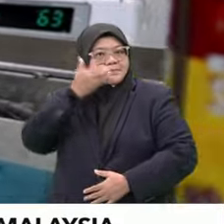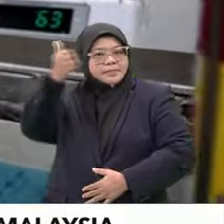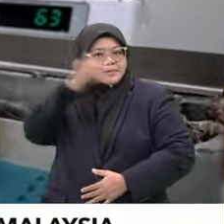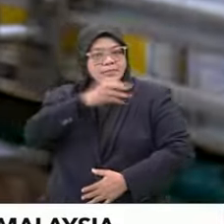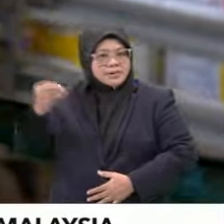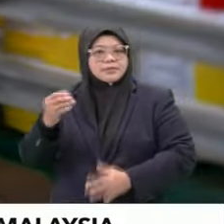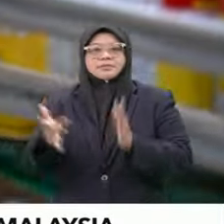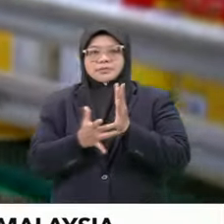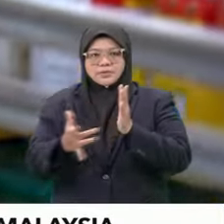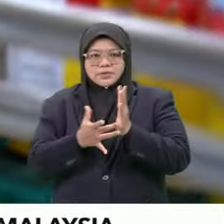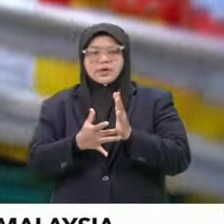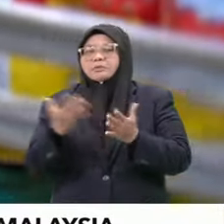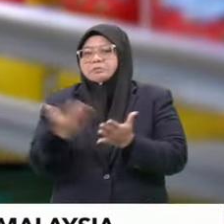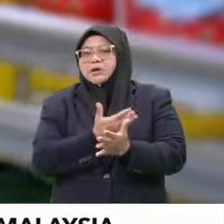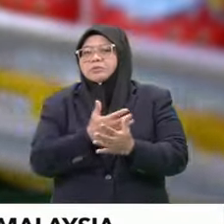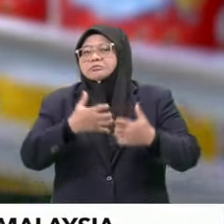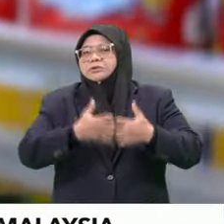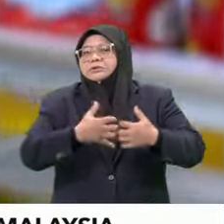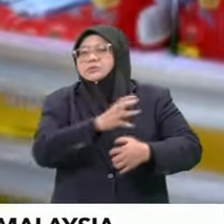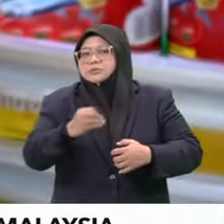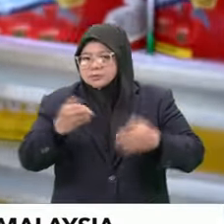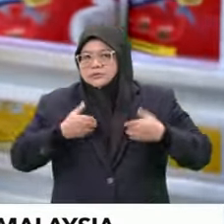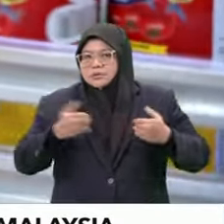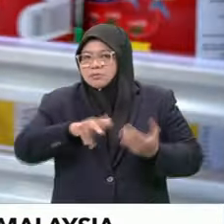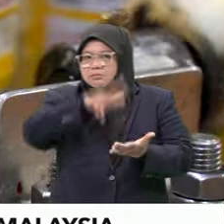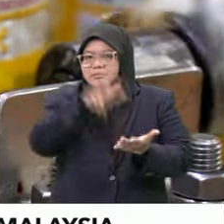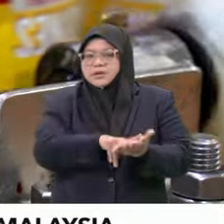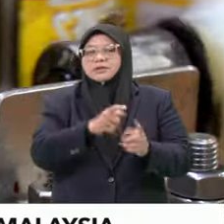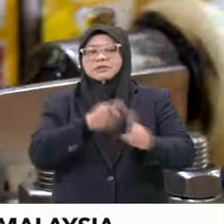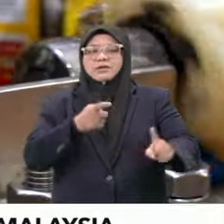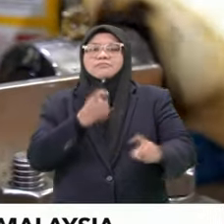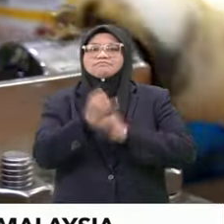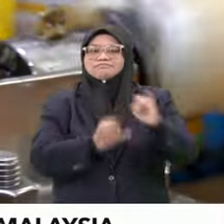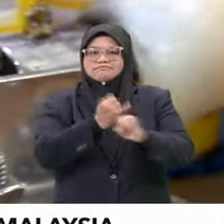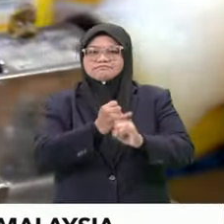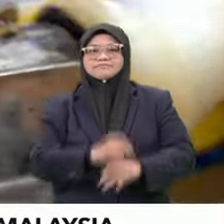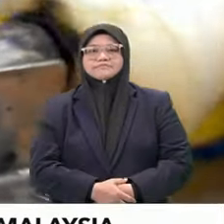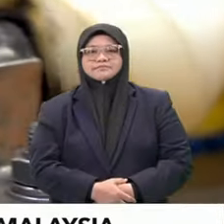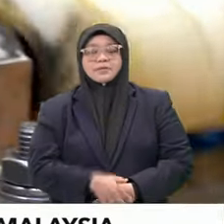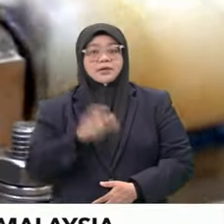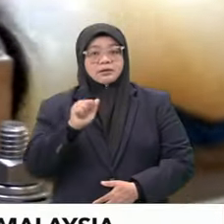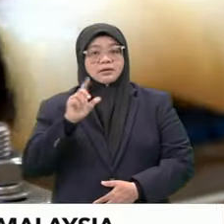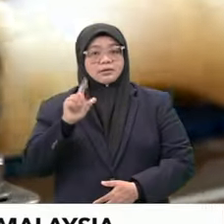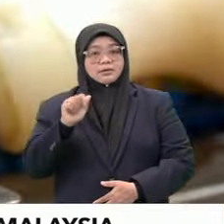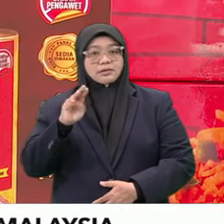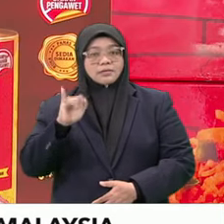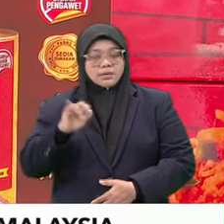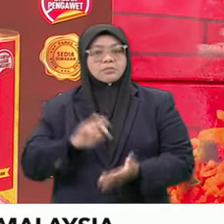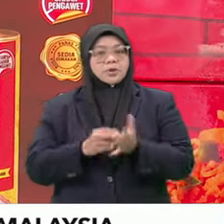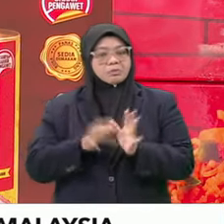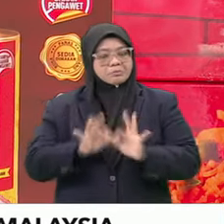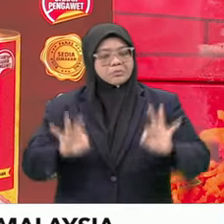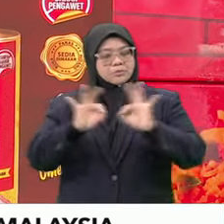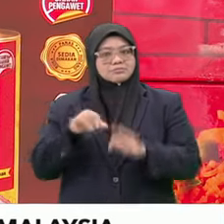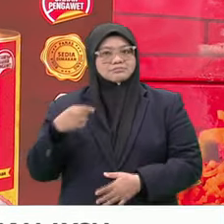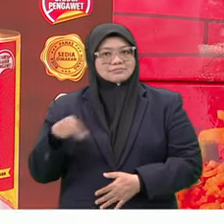dengan teknologi mesin terkini yang turut mendapat pengiktirafan antarabangsa. Adabi mementingkan aspek kualiti,